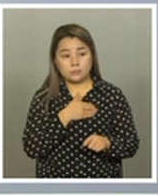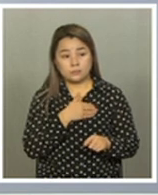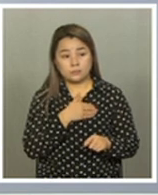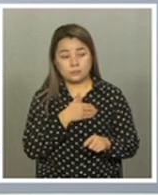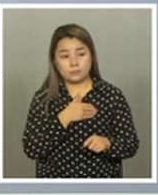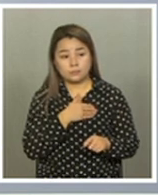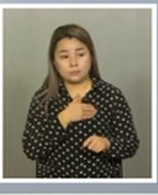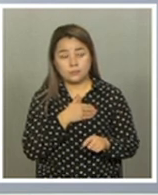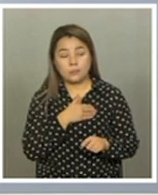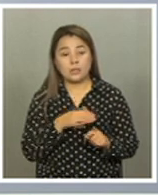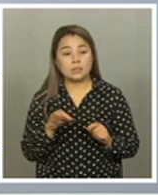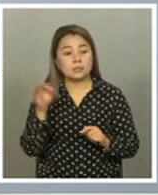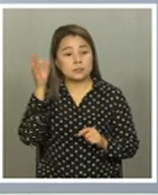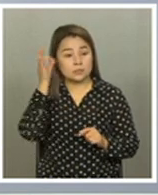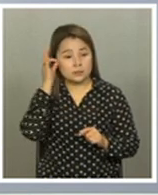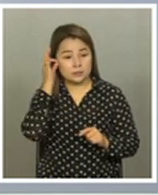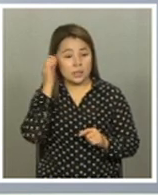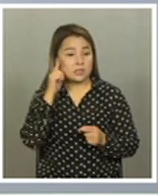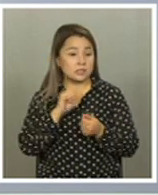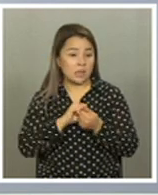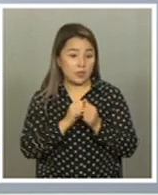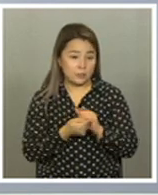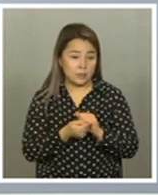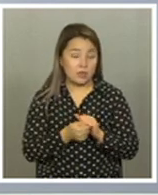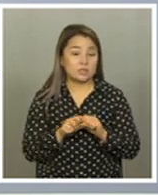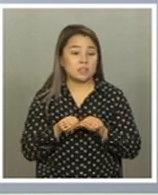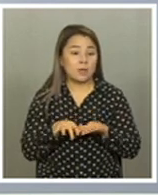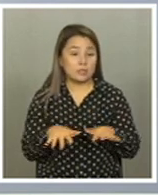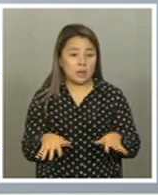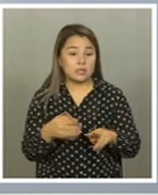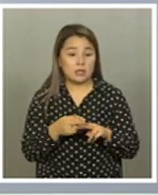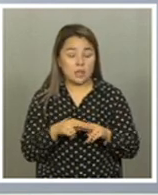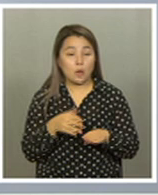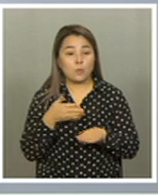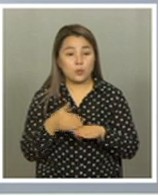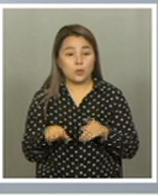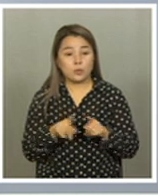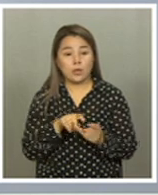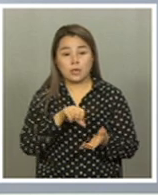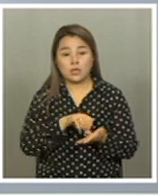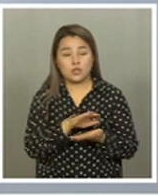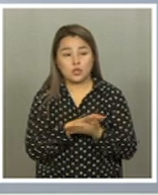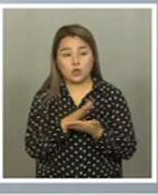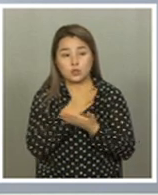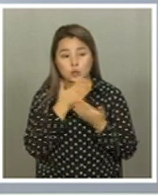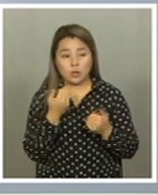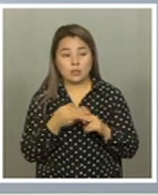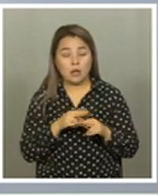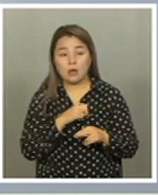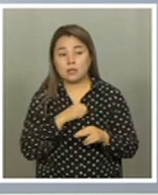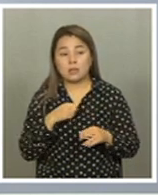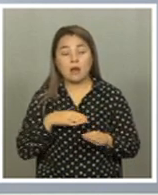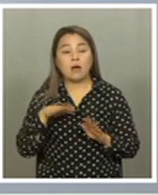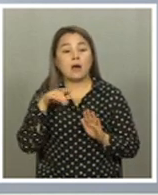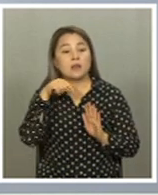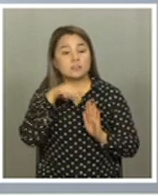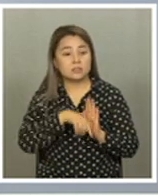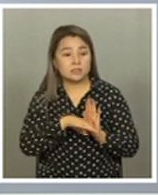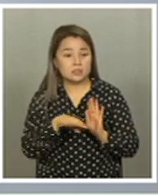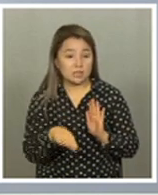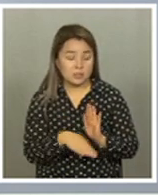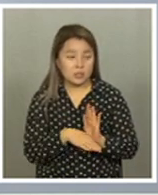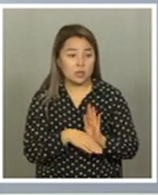Балалар, естеріңізде болсын, тамыр оймақшасы тамыр бөліміне кірмейді. Ол ең астында тамырдың